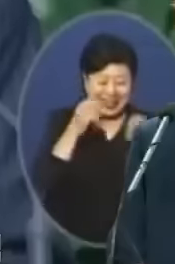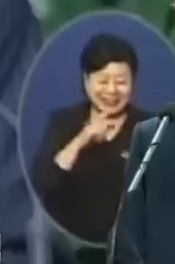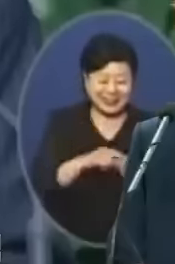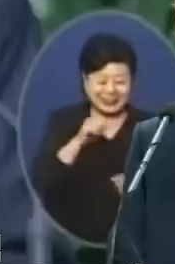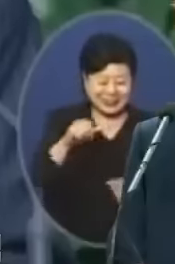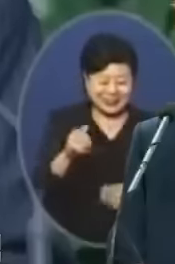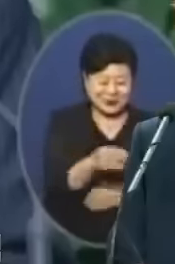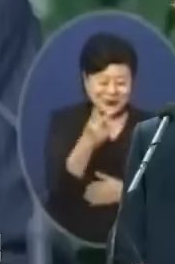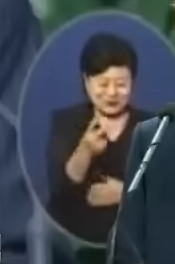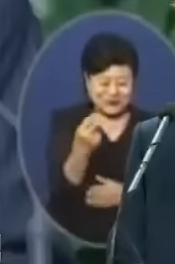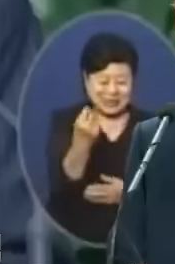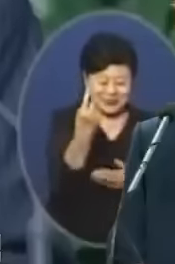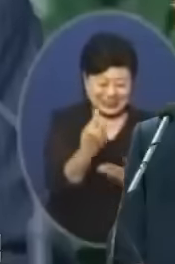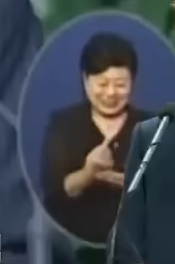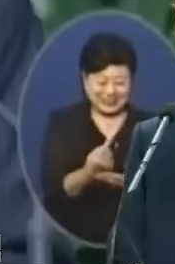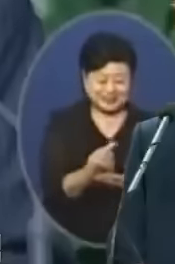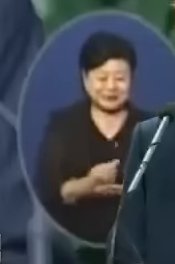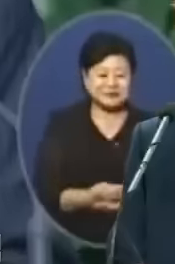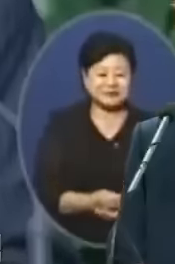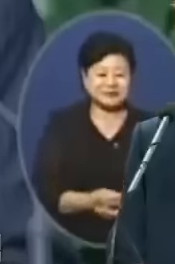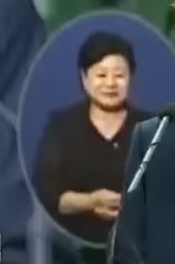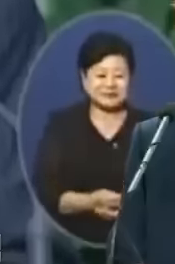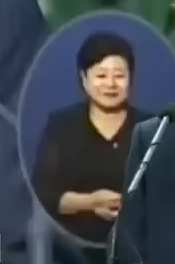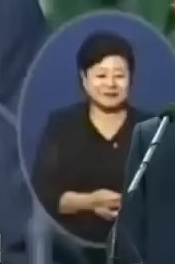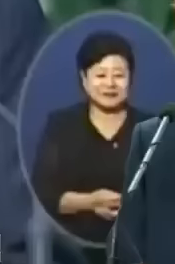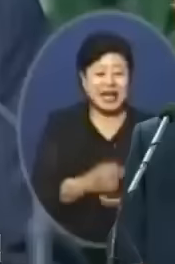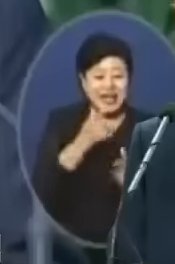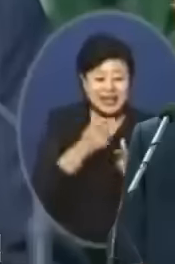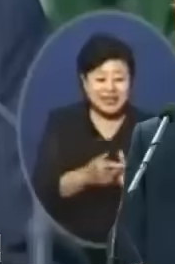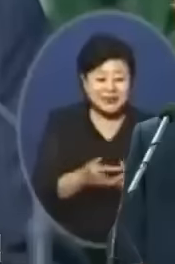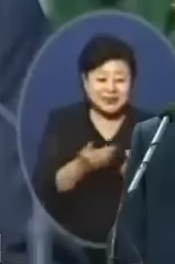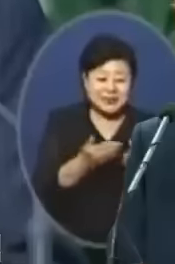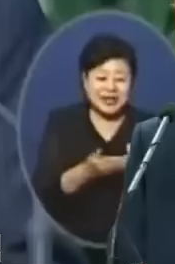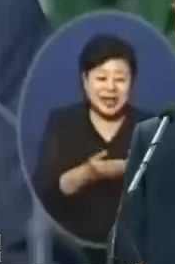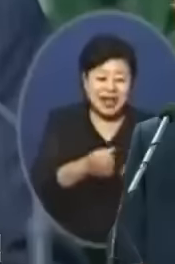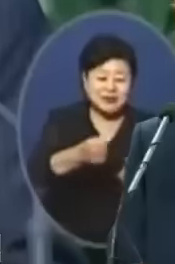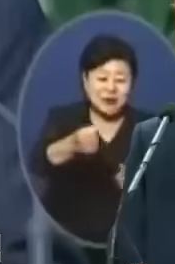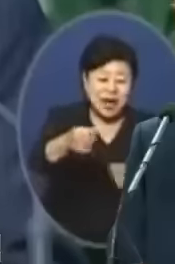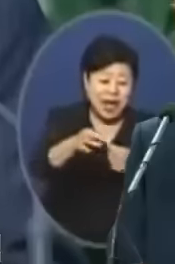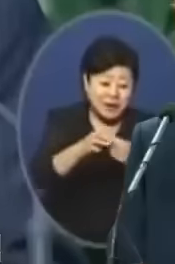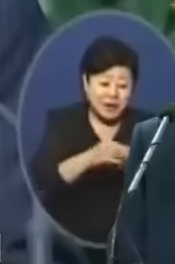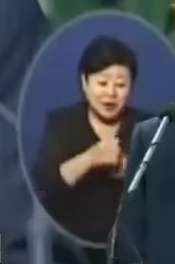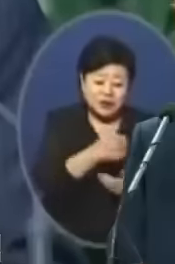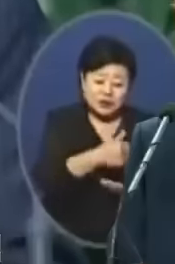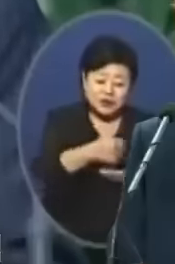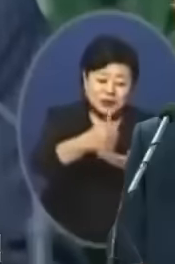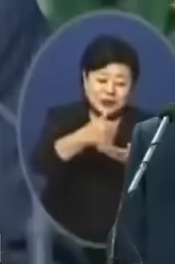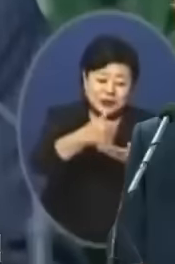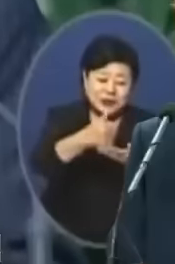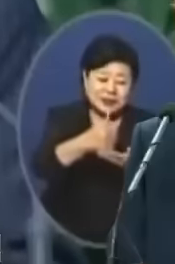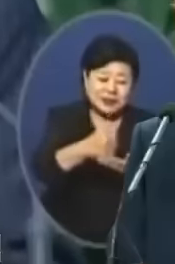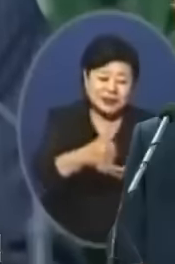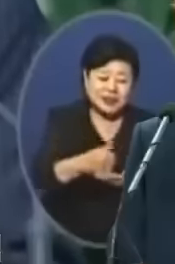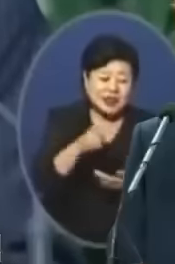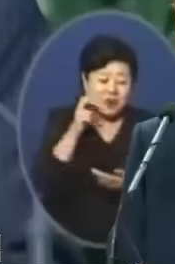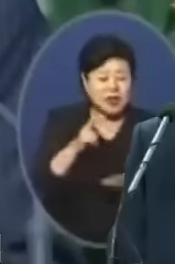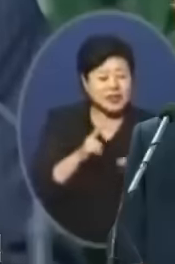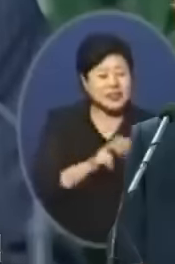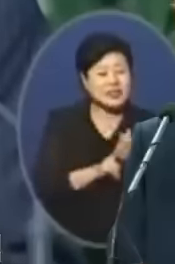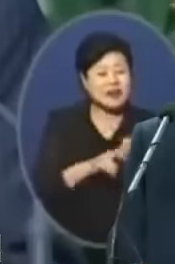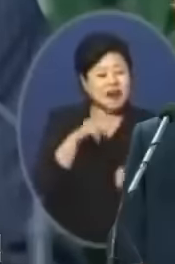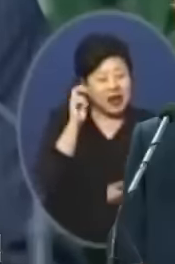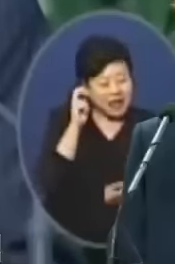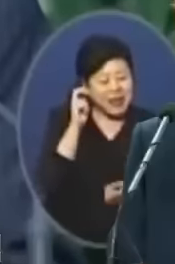보리떡 다섯 개와 물고기 두 마리를 가지고 있는 것을 보고 이거 예수님께 가지고 가면 주님이 혹시나 기적을